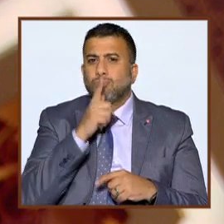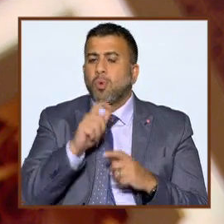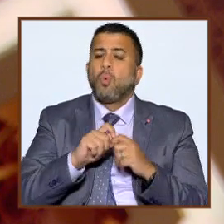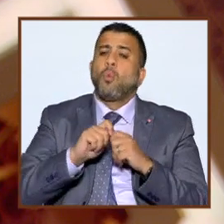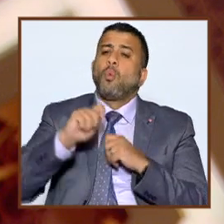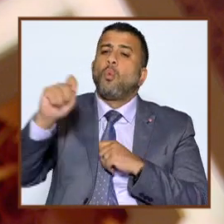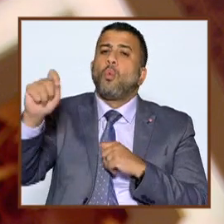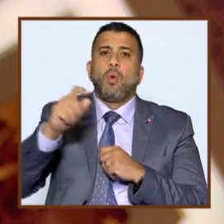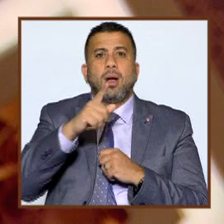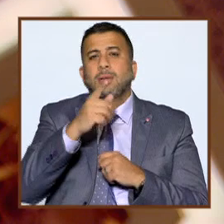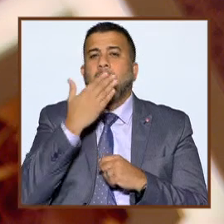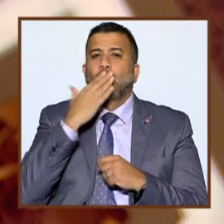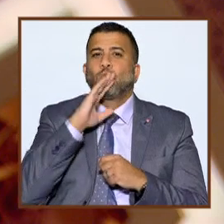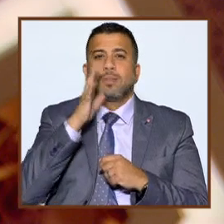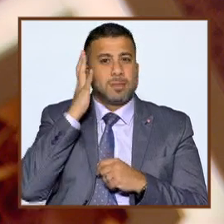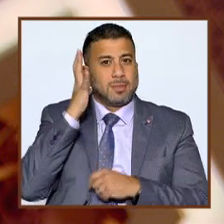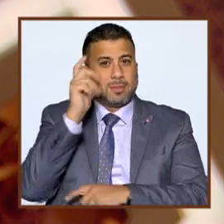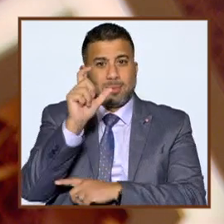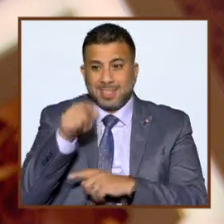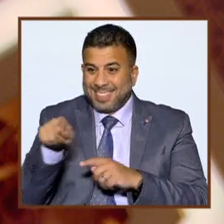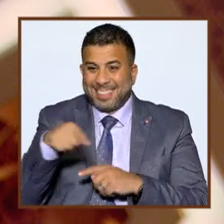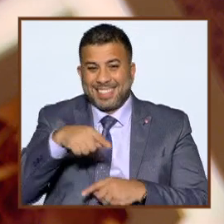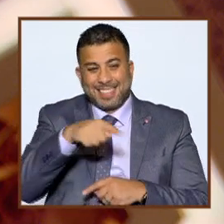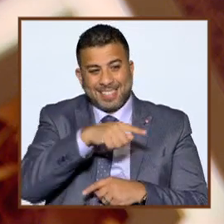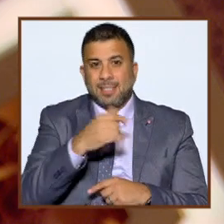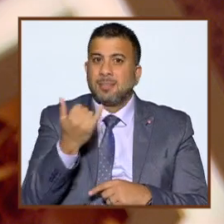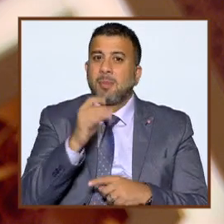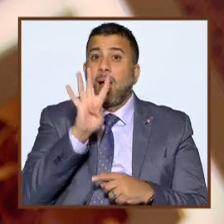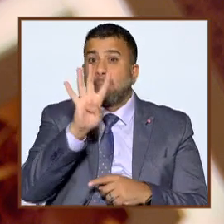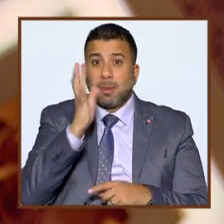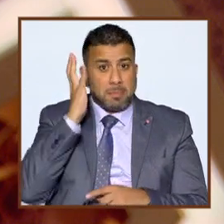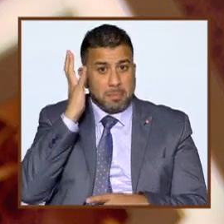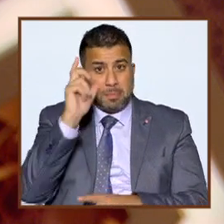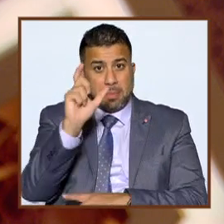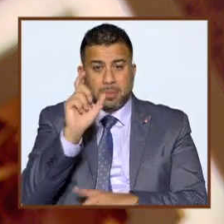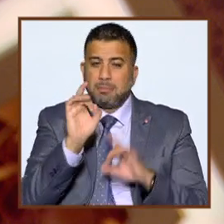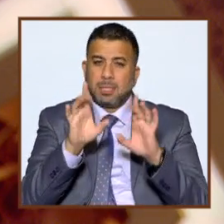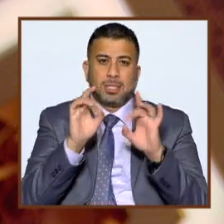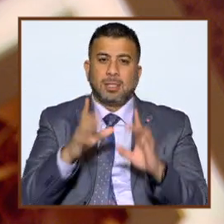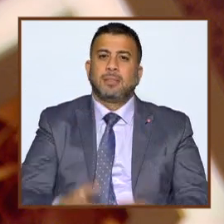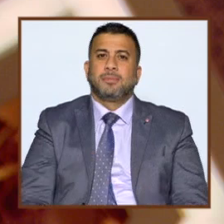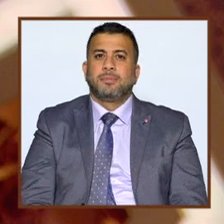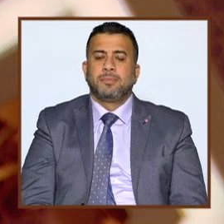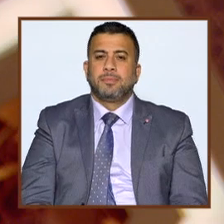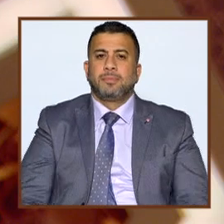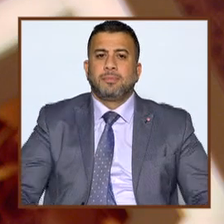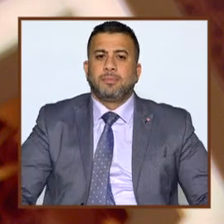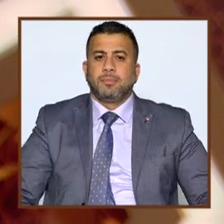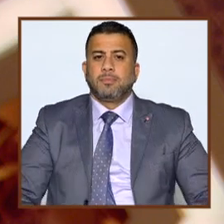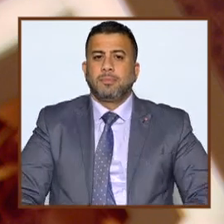عمرك. اي نعم. الزامية السؤال الأخير الله يحفظك. سم. طولنا عليك. تفضل. الزامية أن